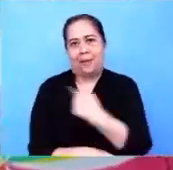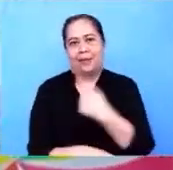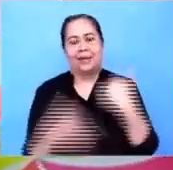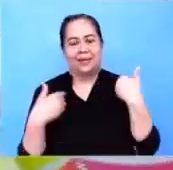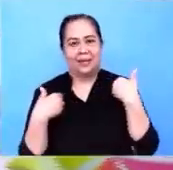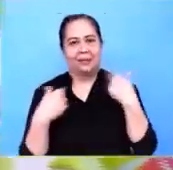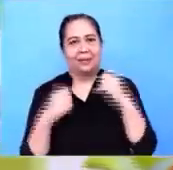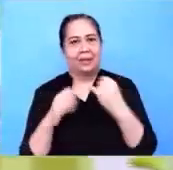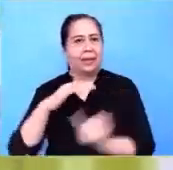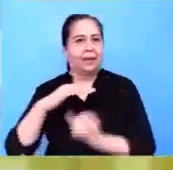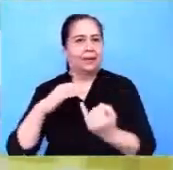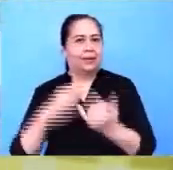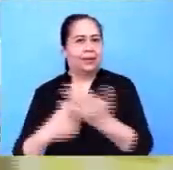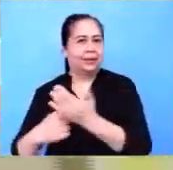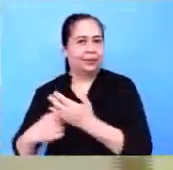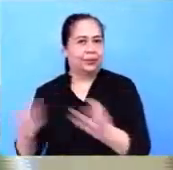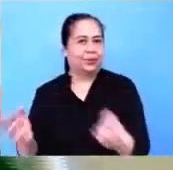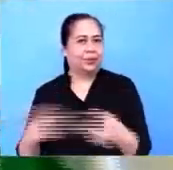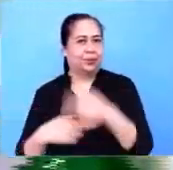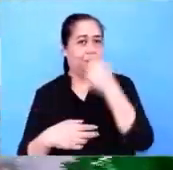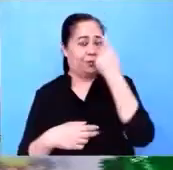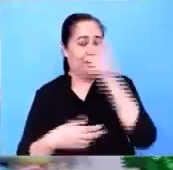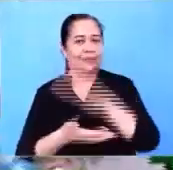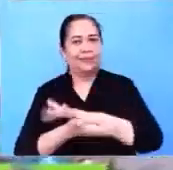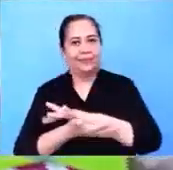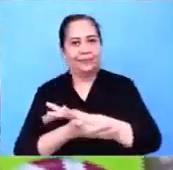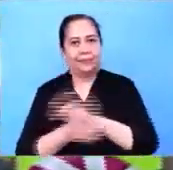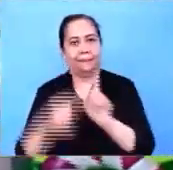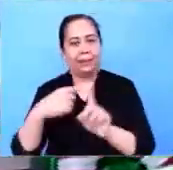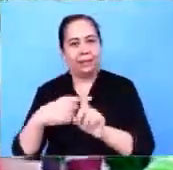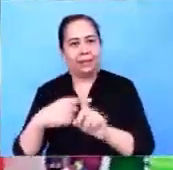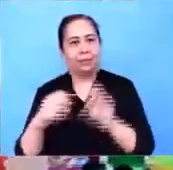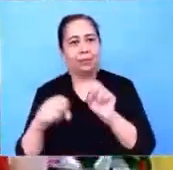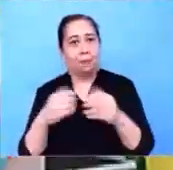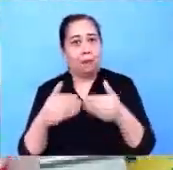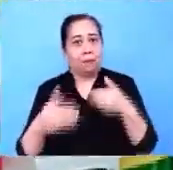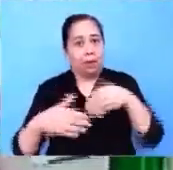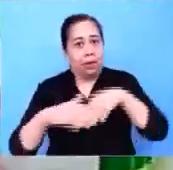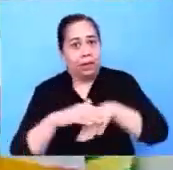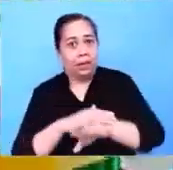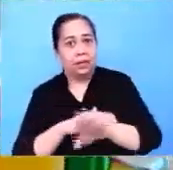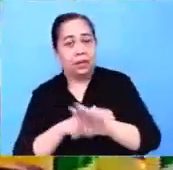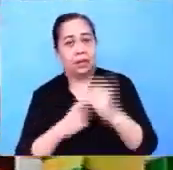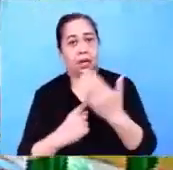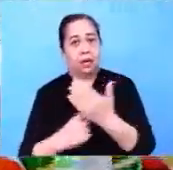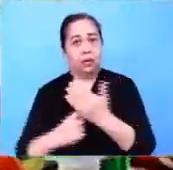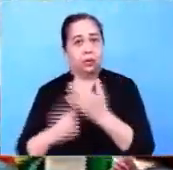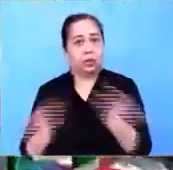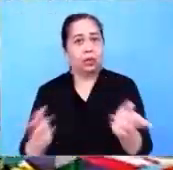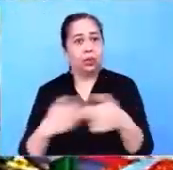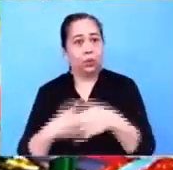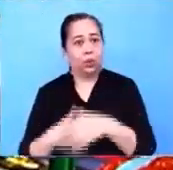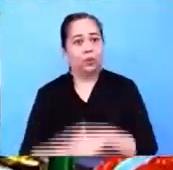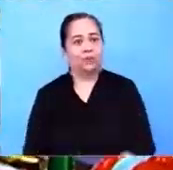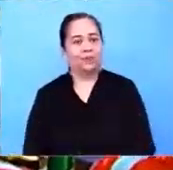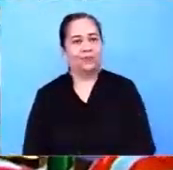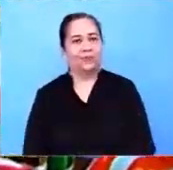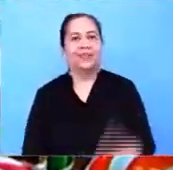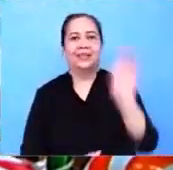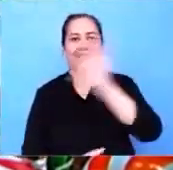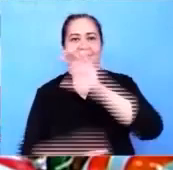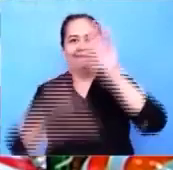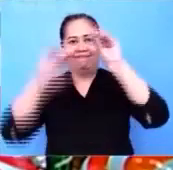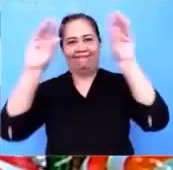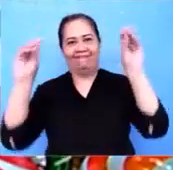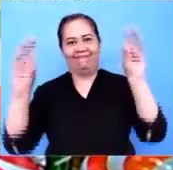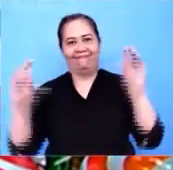isolation room para sa mga COVID-19 positive. Kaya bago ka ipasok sa isolation room na ito, mga Christmas decorations muna